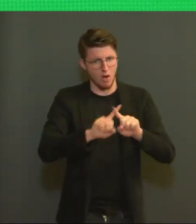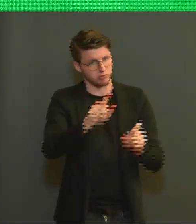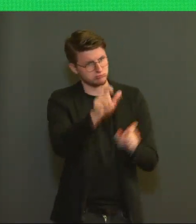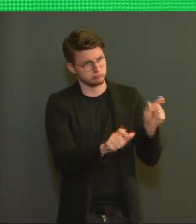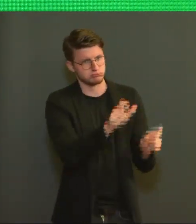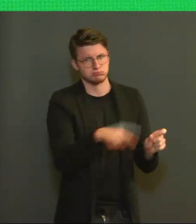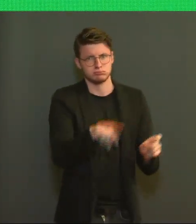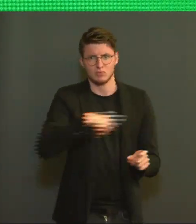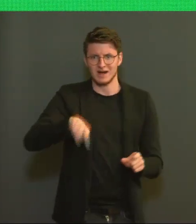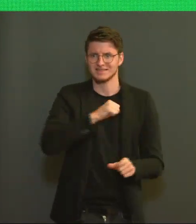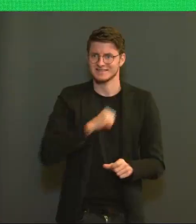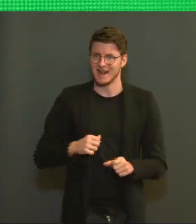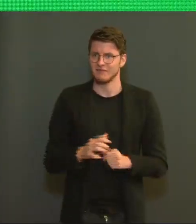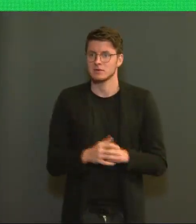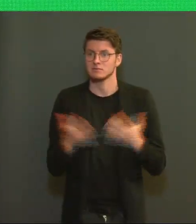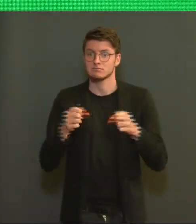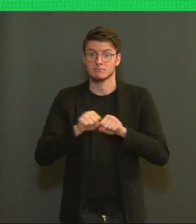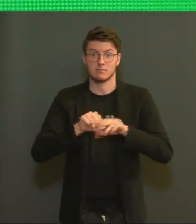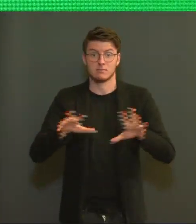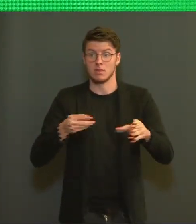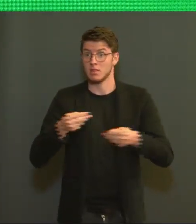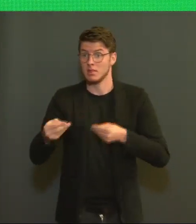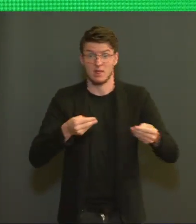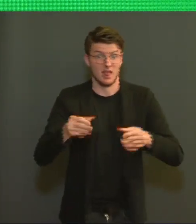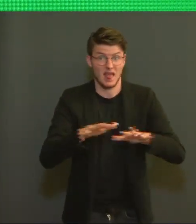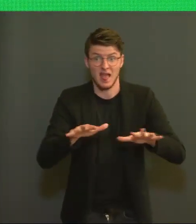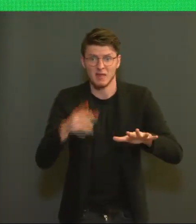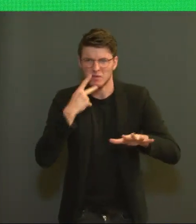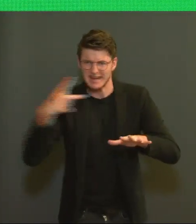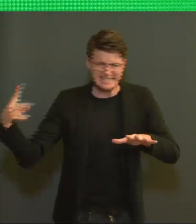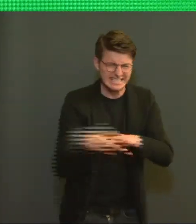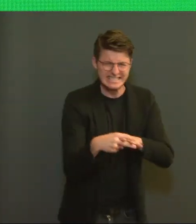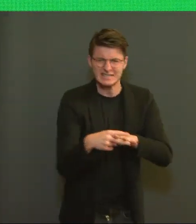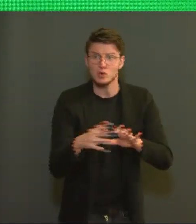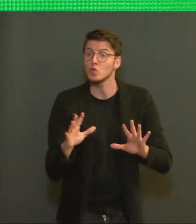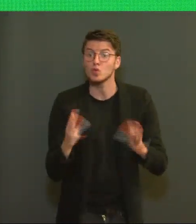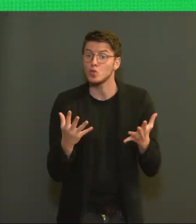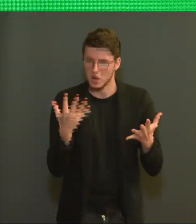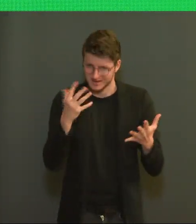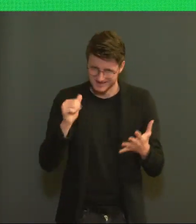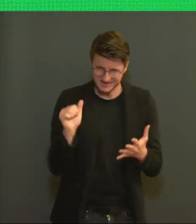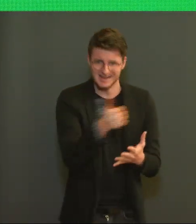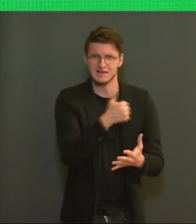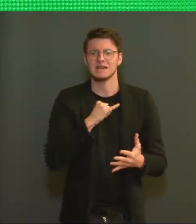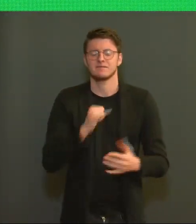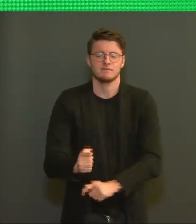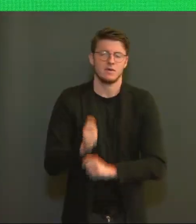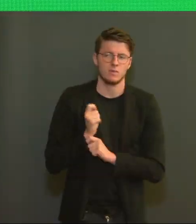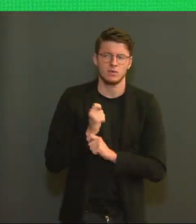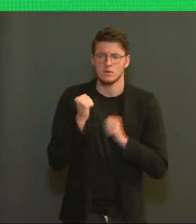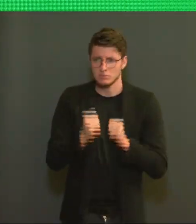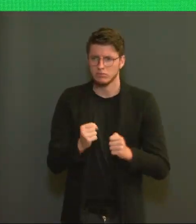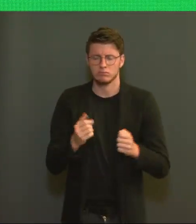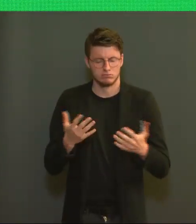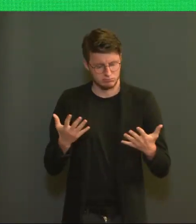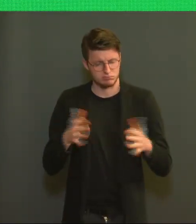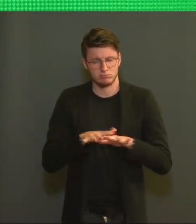Het doorbreken van de ketting van besmettingen zal enkel lukken als iedereen zijn verantwoordelijkheid opneemt. 10.